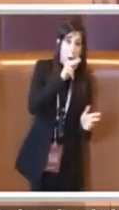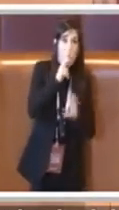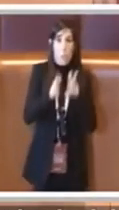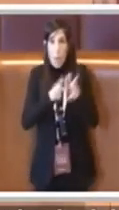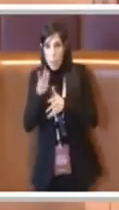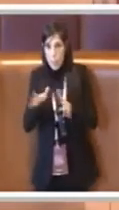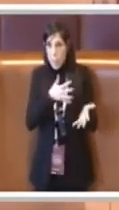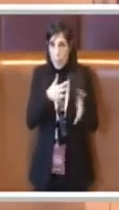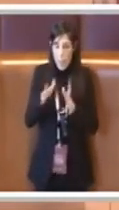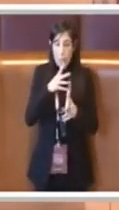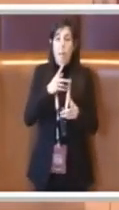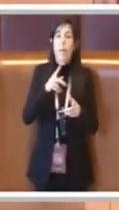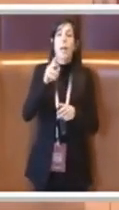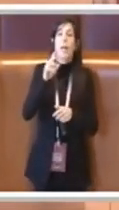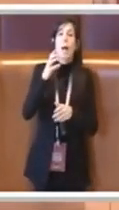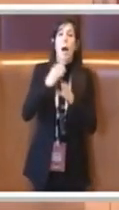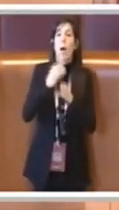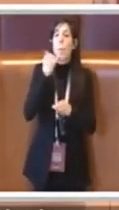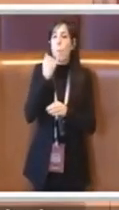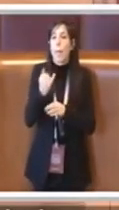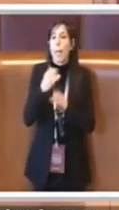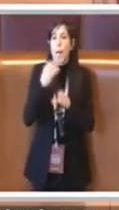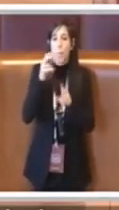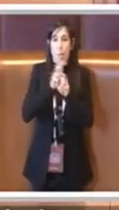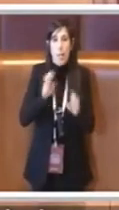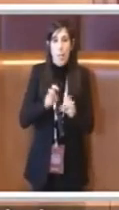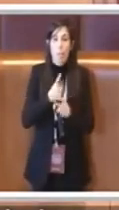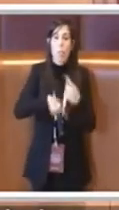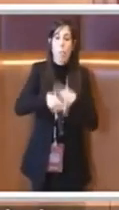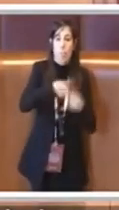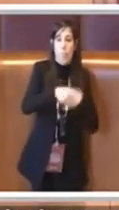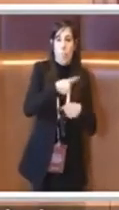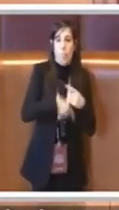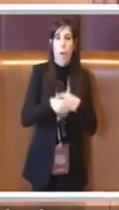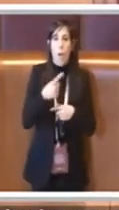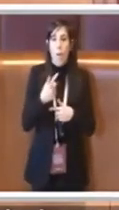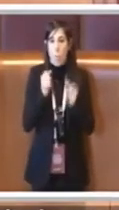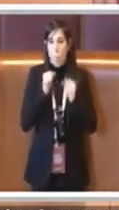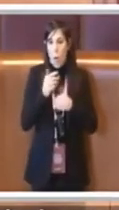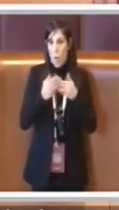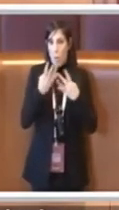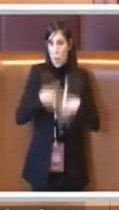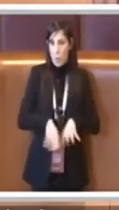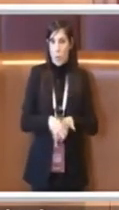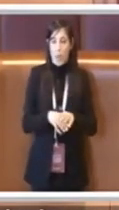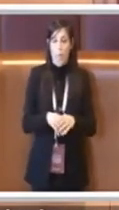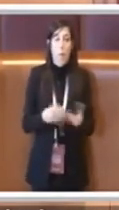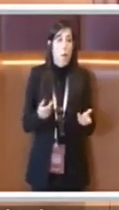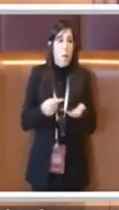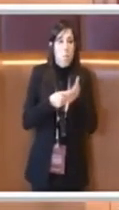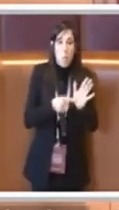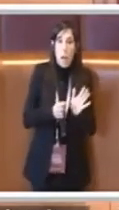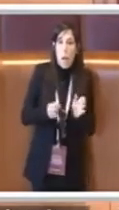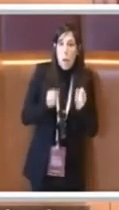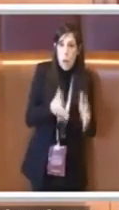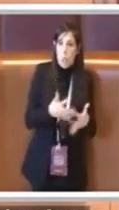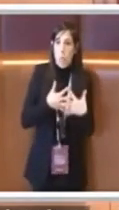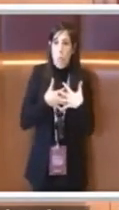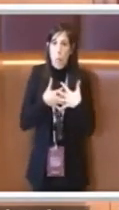Quindi, Presidente, ripeto, stiamo dimostrando tanto coraggio, tanta determinazione, tanta passione,